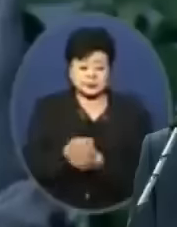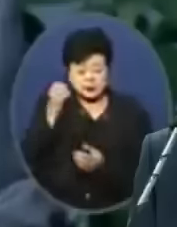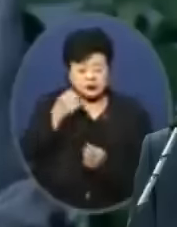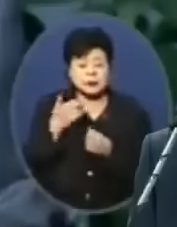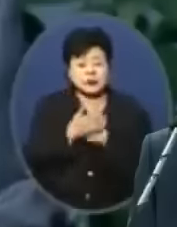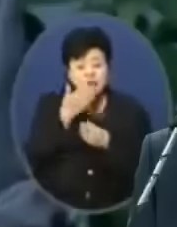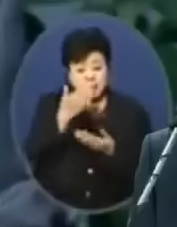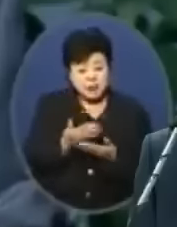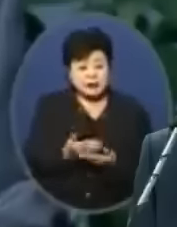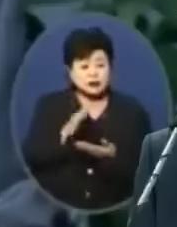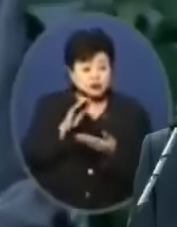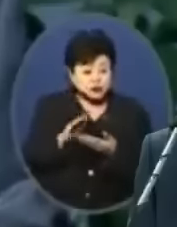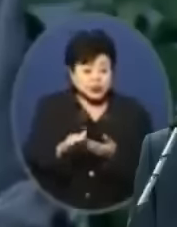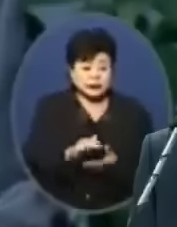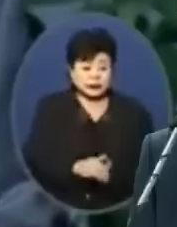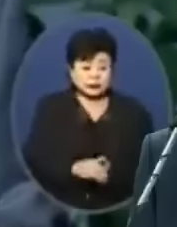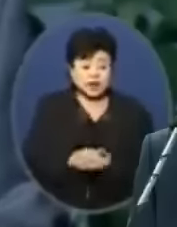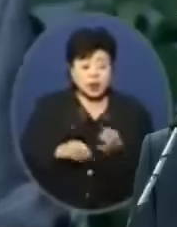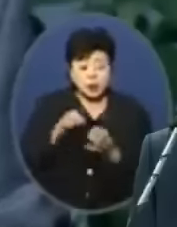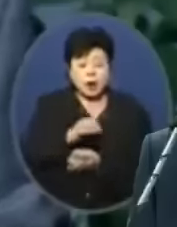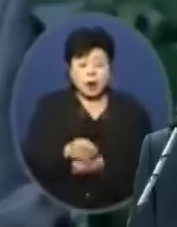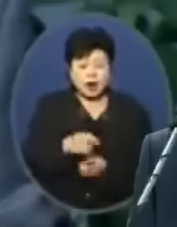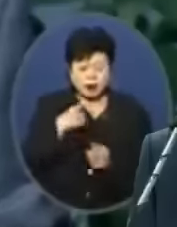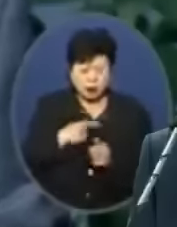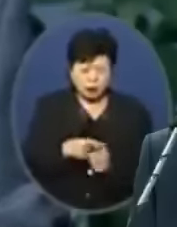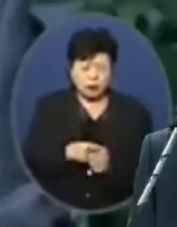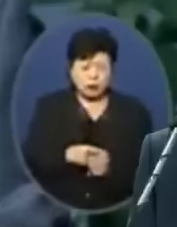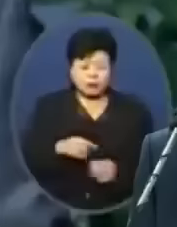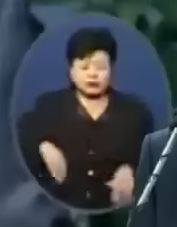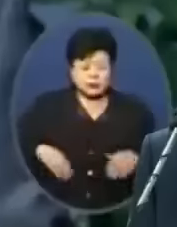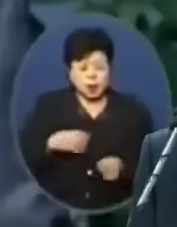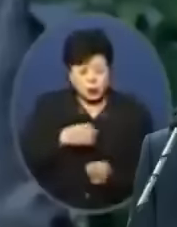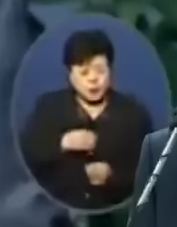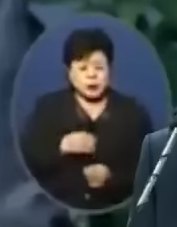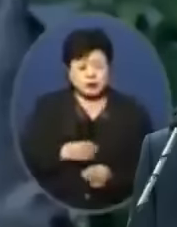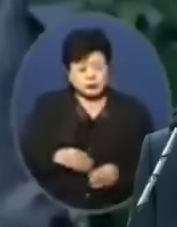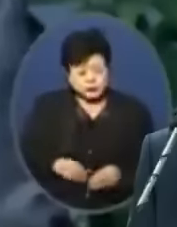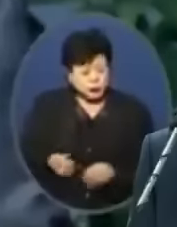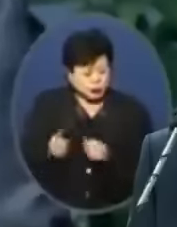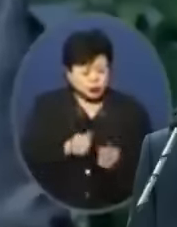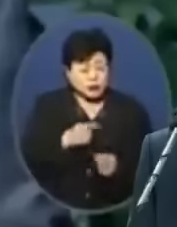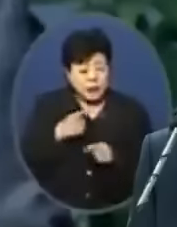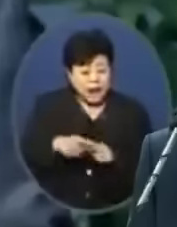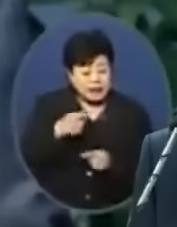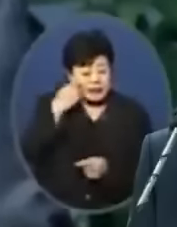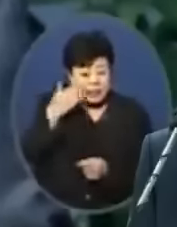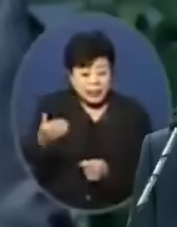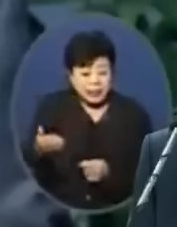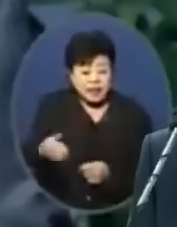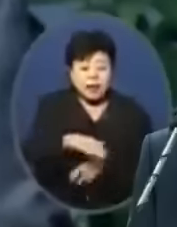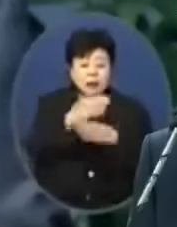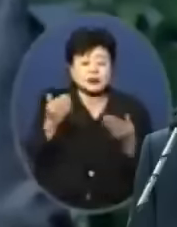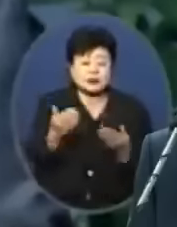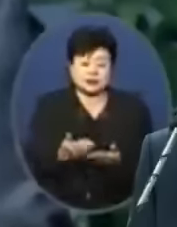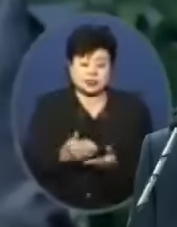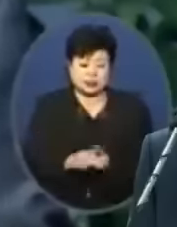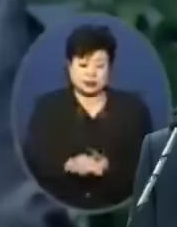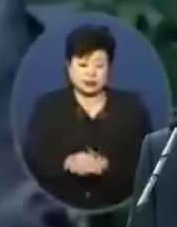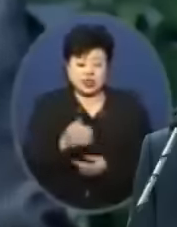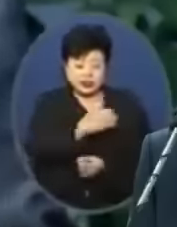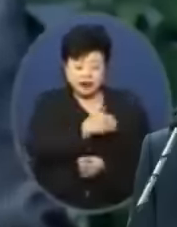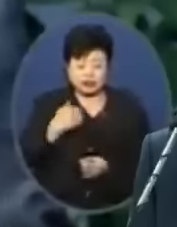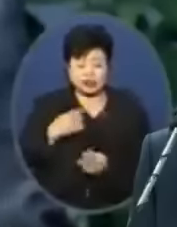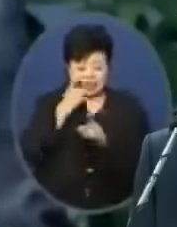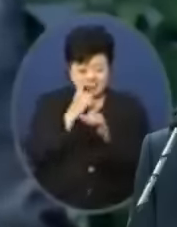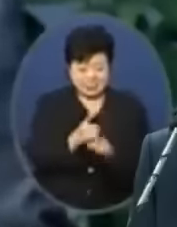성령의 은혜를 받고 나면은 환난이나 공고나 적신이나 위험이나 기근이냐 죽음이냐 칼이냐 이 모든 일에 우리가